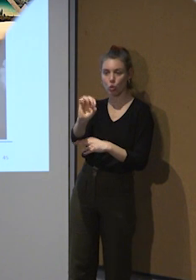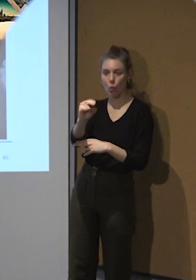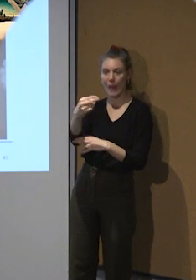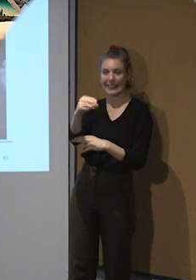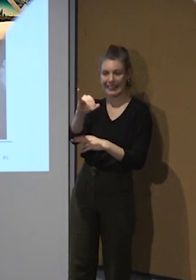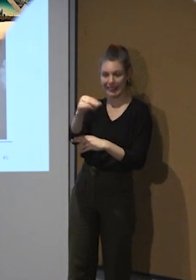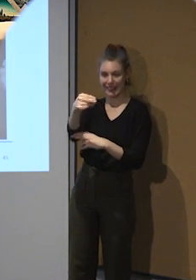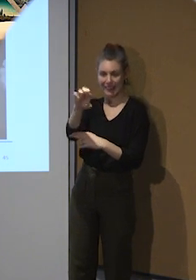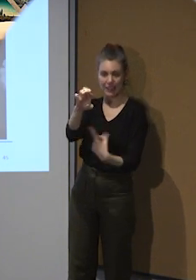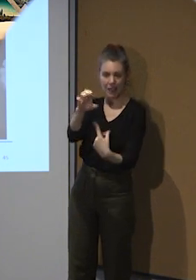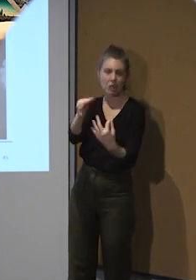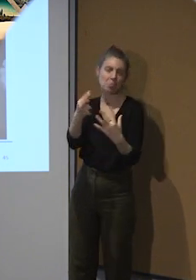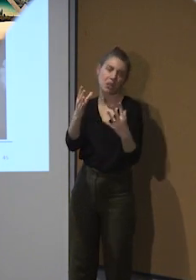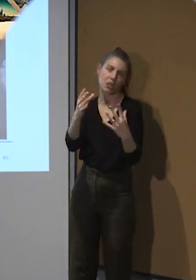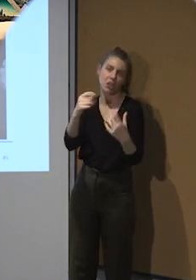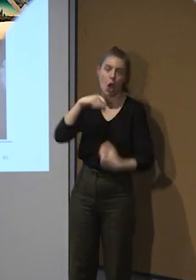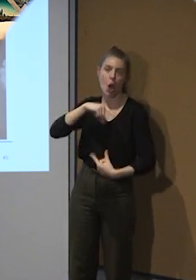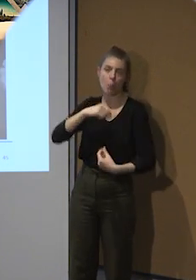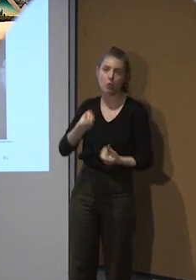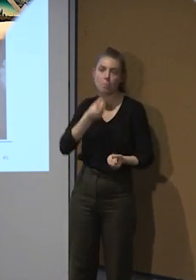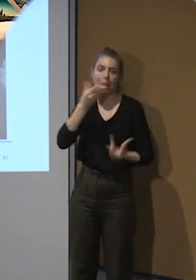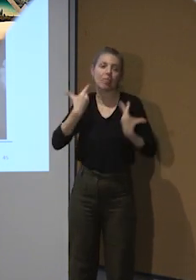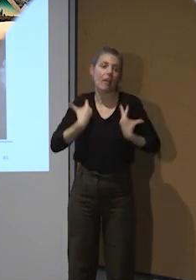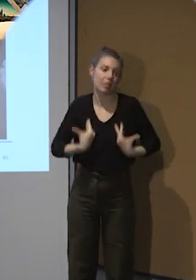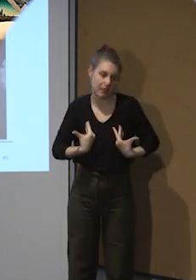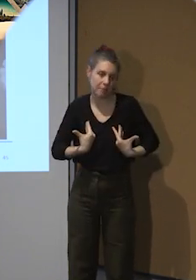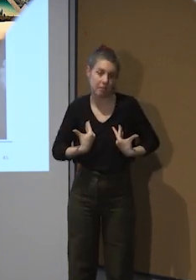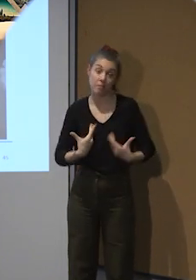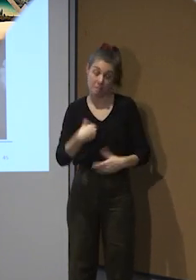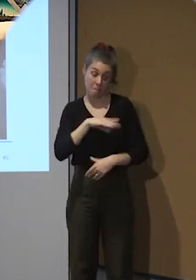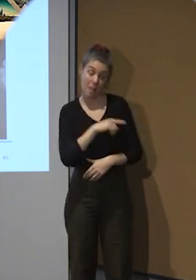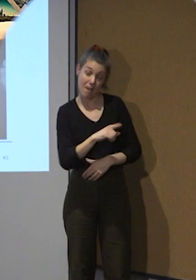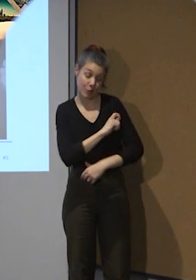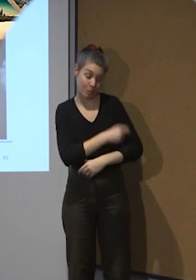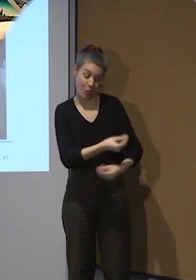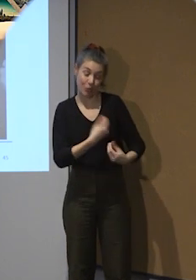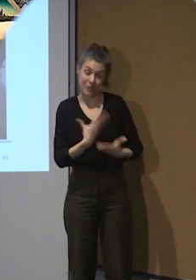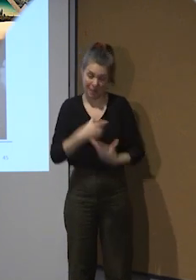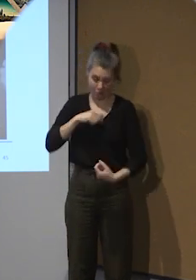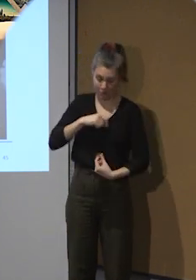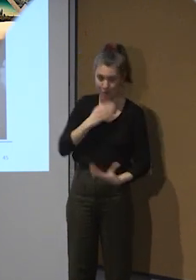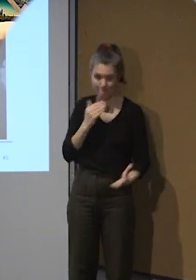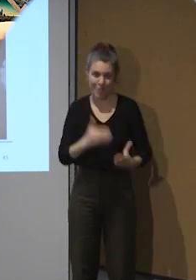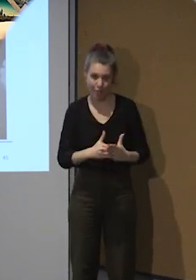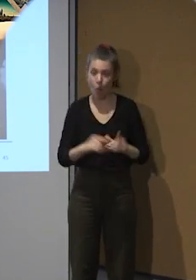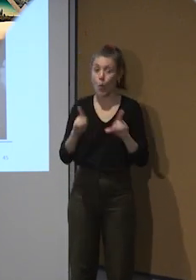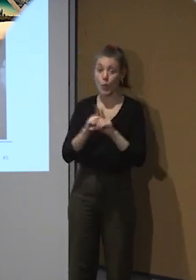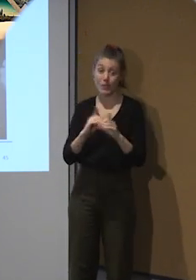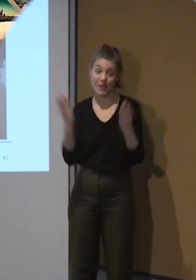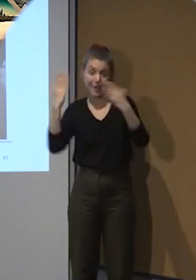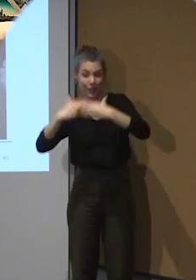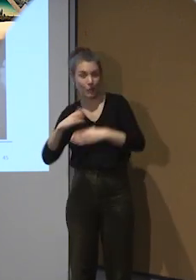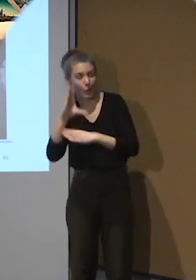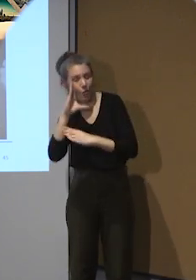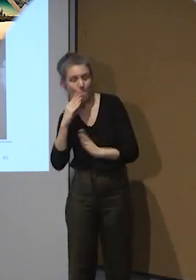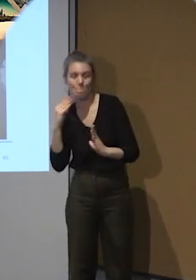comme ça. Ça va améliorer également le sommeil. Ça va renforcer ce qu'on appelle le sommeil profond. Et le sommeil